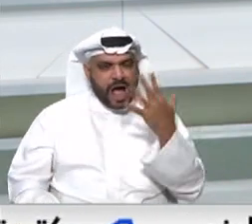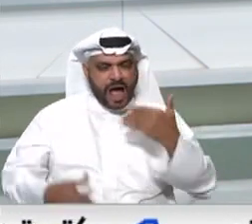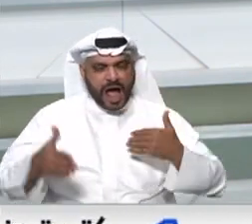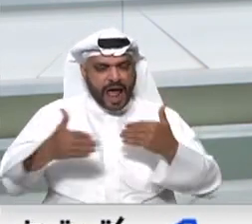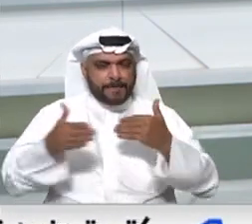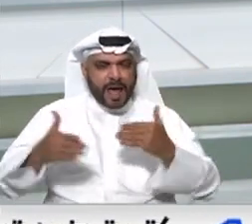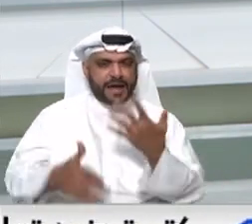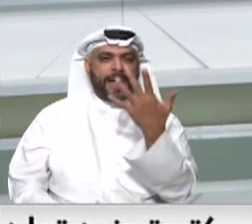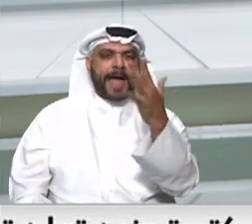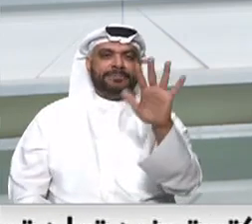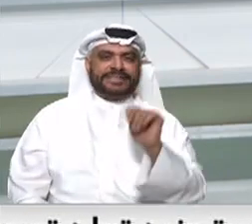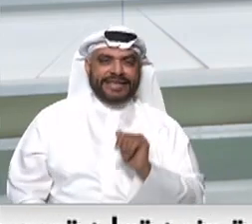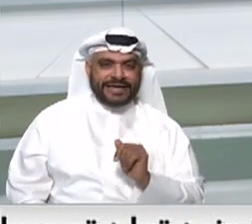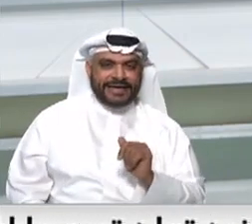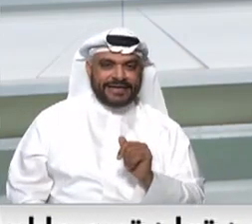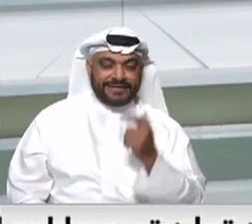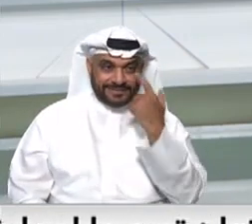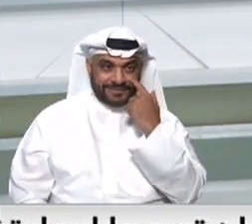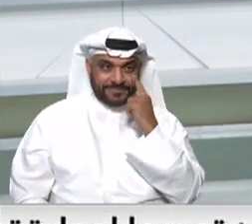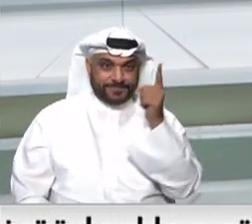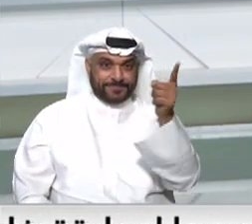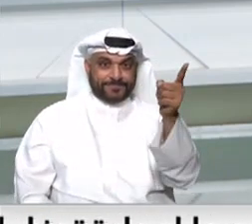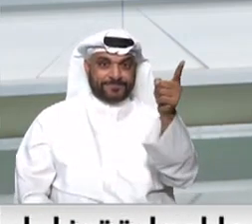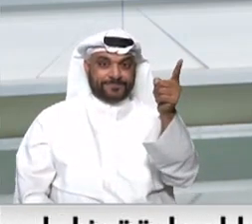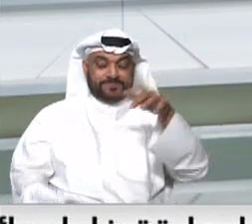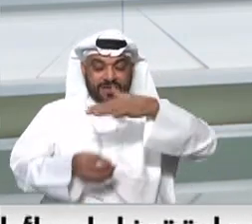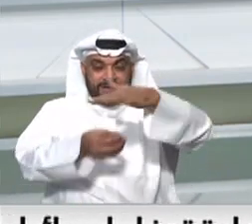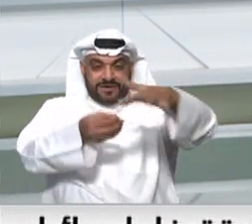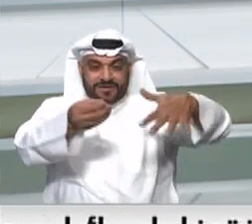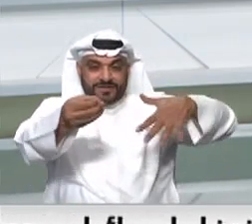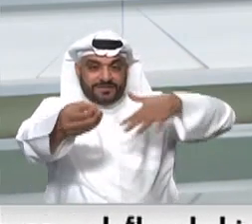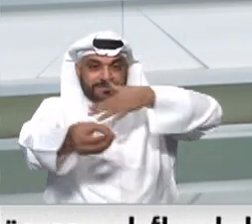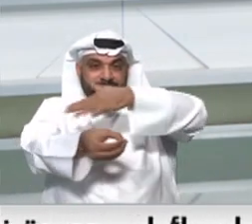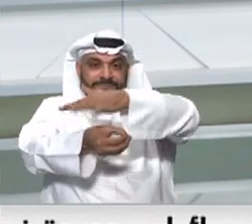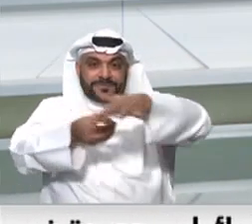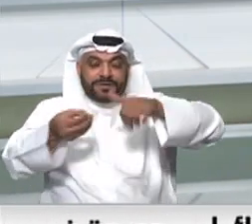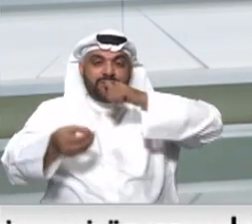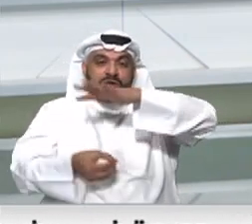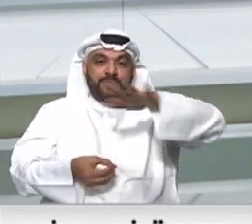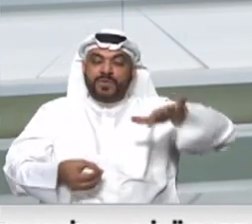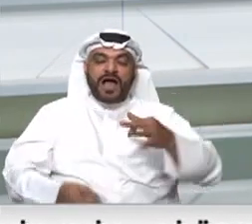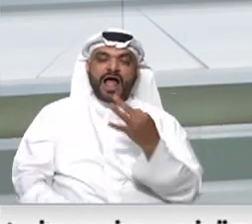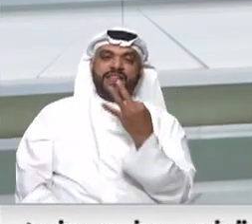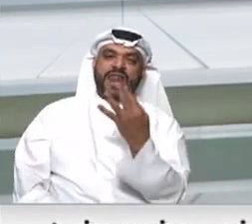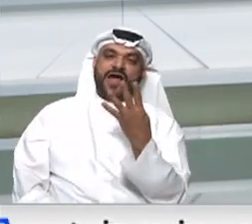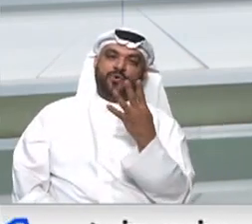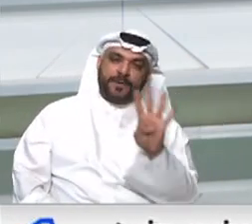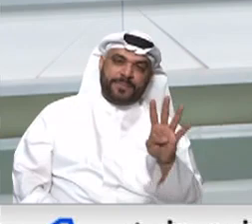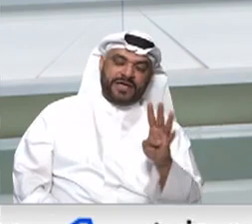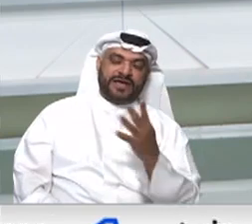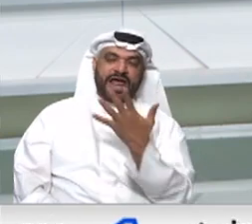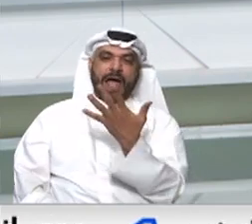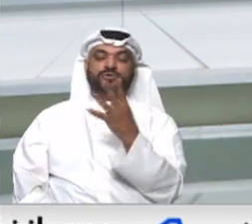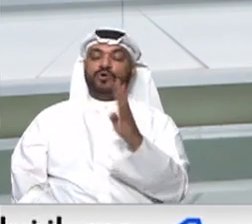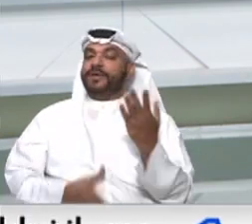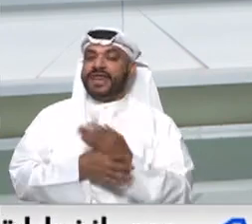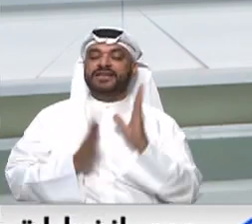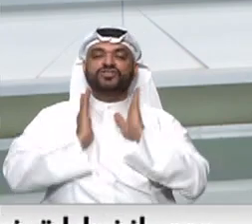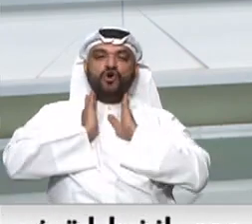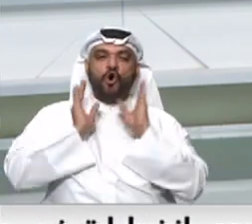الساحليه والجزر الجنوبيه تتراوح درجات الحراره هناك ما بين 43 الى 45 درجه